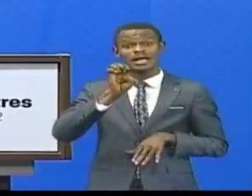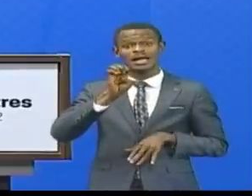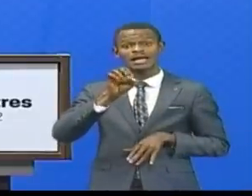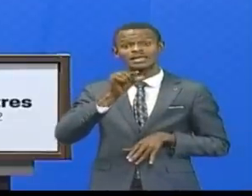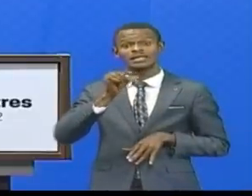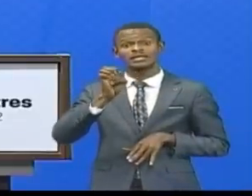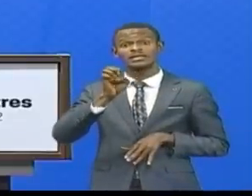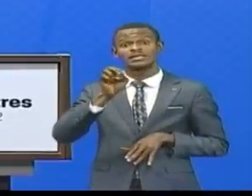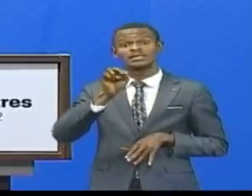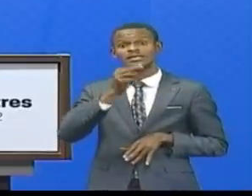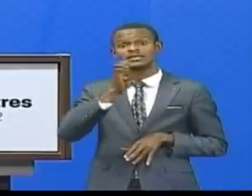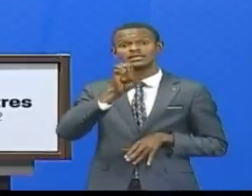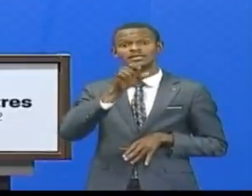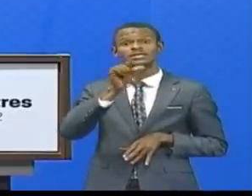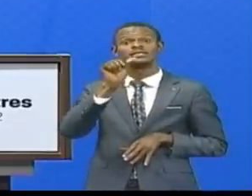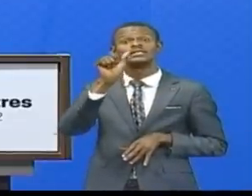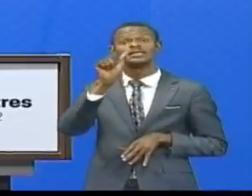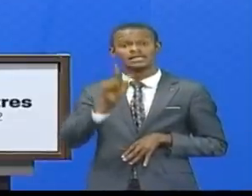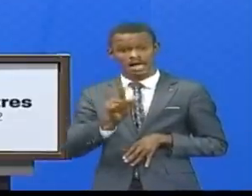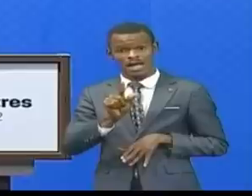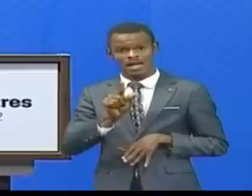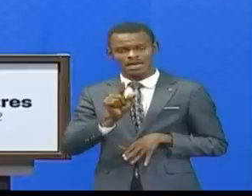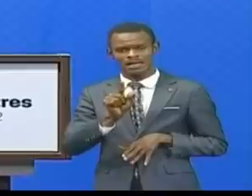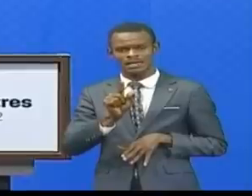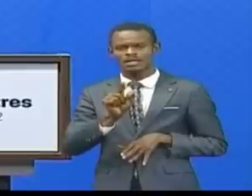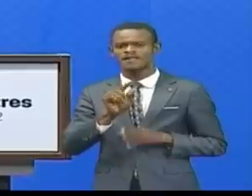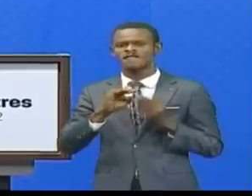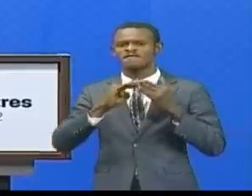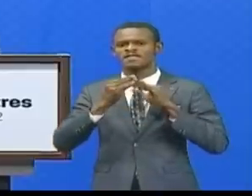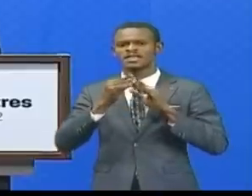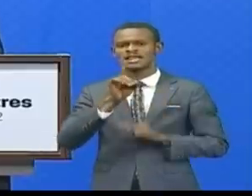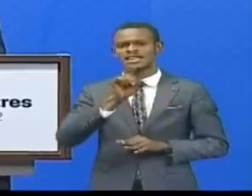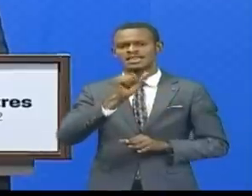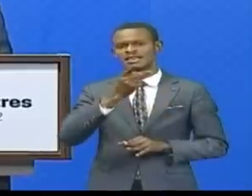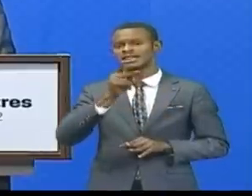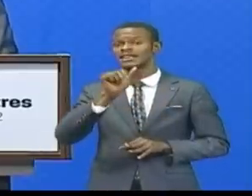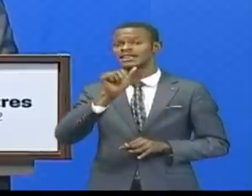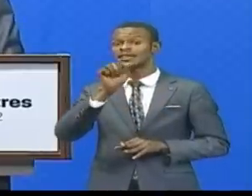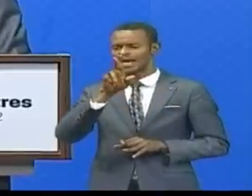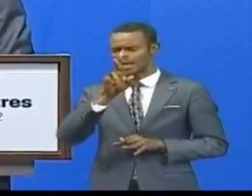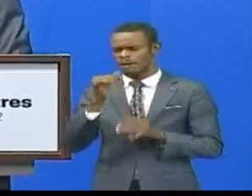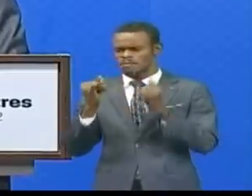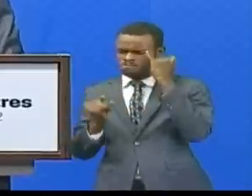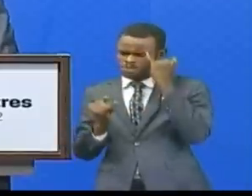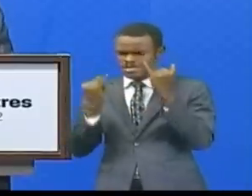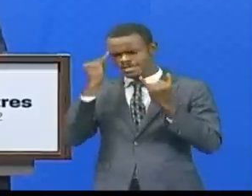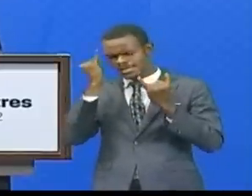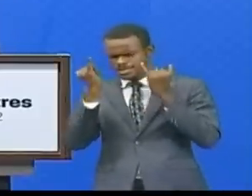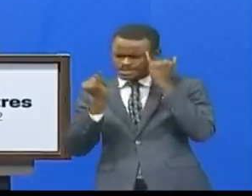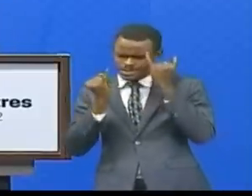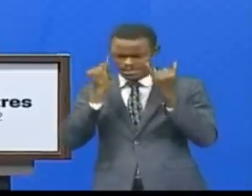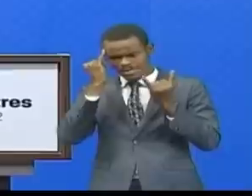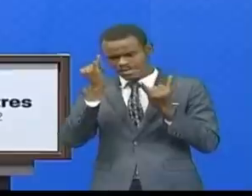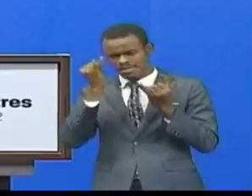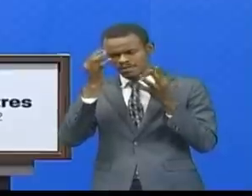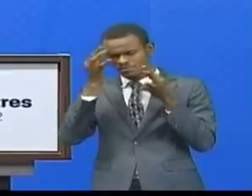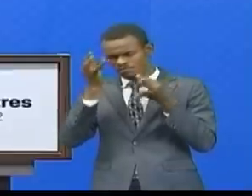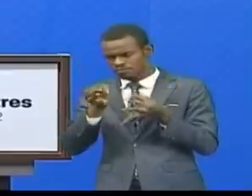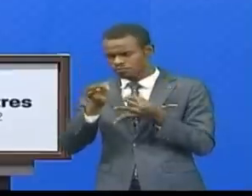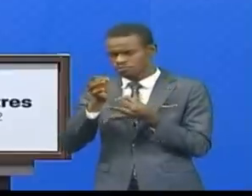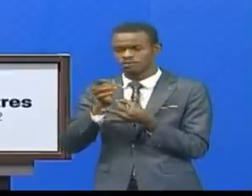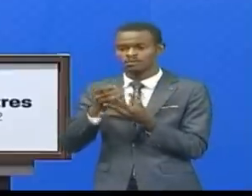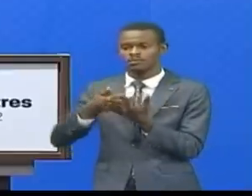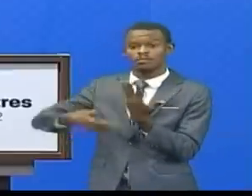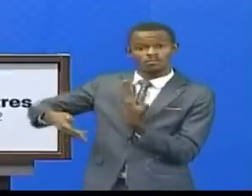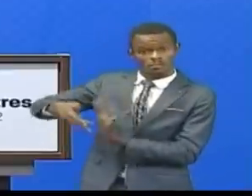progrès réalisé à ce jour dans les négociations internationales sur les changements climatiques, de discuter des questions et défis